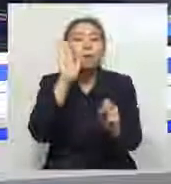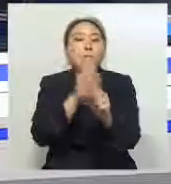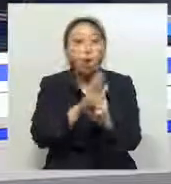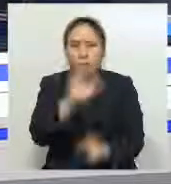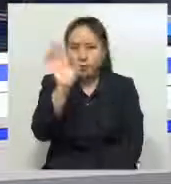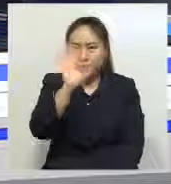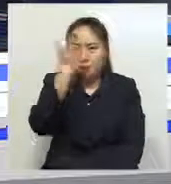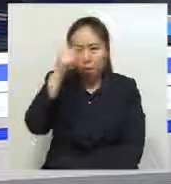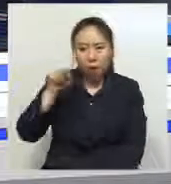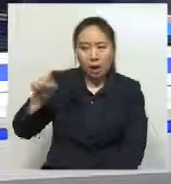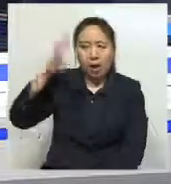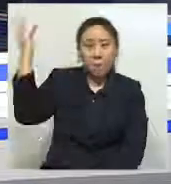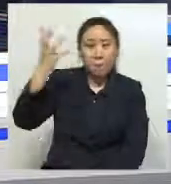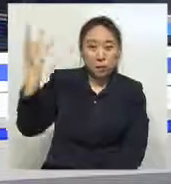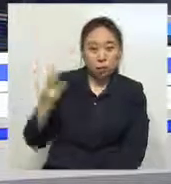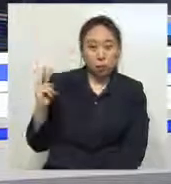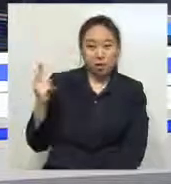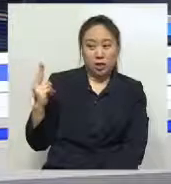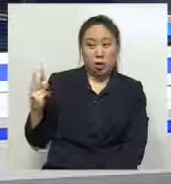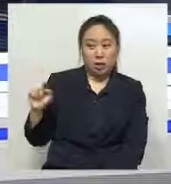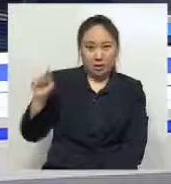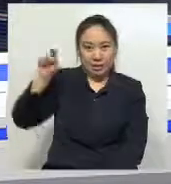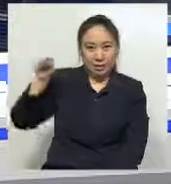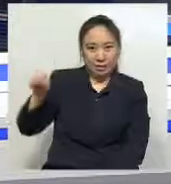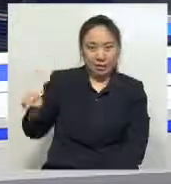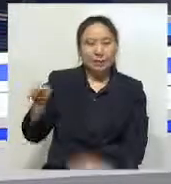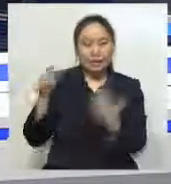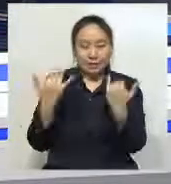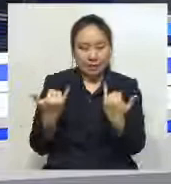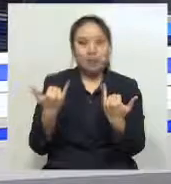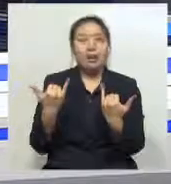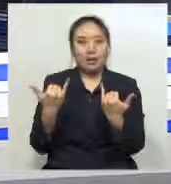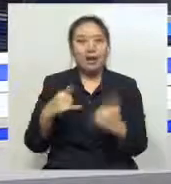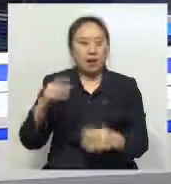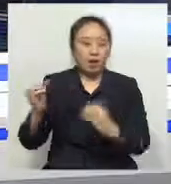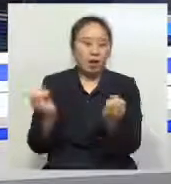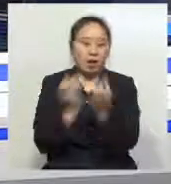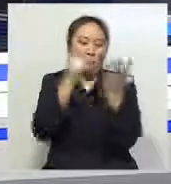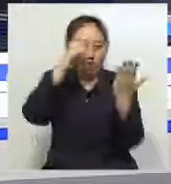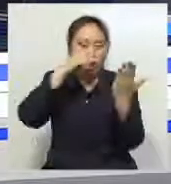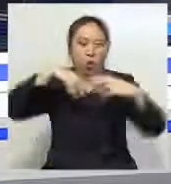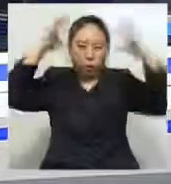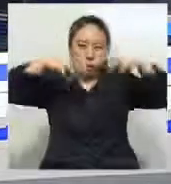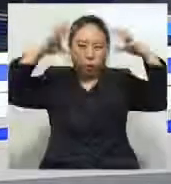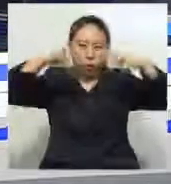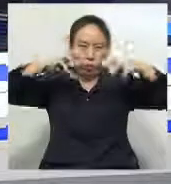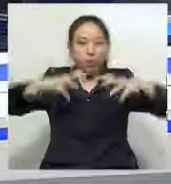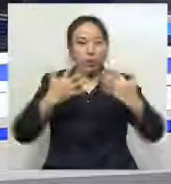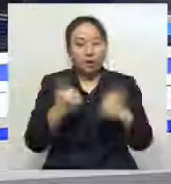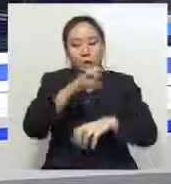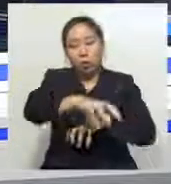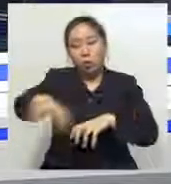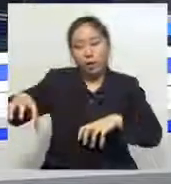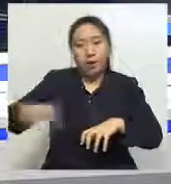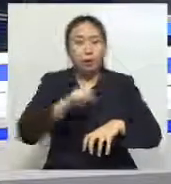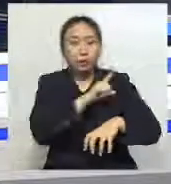ว่าพายุ2ลูกที่คาดว่าจะส่งผลแล้วก็ทำให้ประเทศไทยมีฝนตกเพิ่มมากยิ่งขึ้นตอนนี้ก็ทำให้หน่วยงานต่างๆที่เกี่ยว